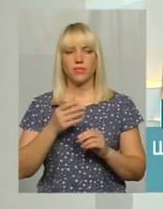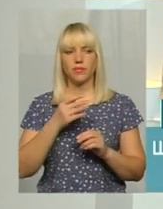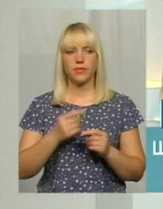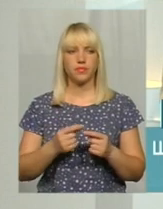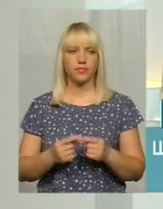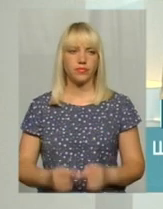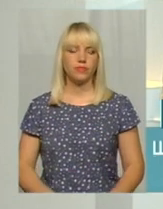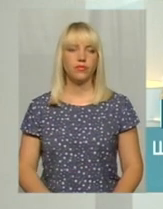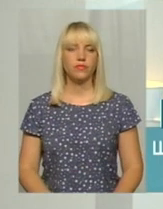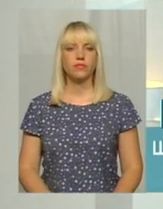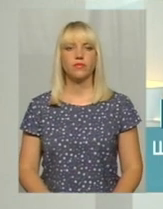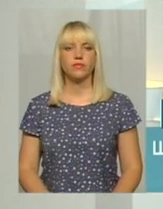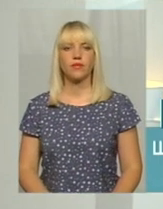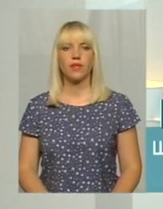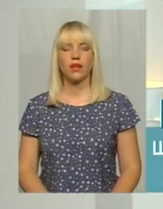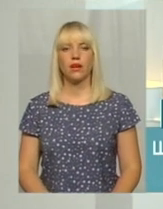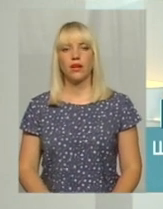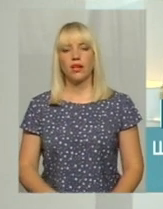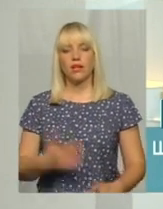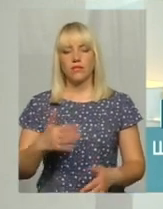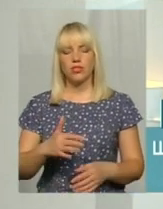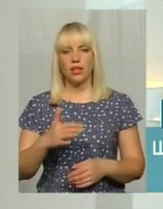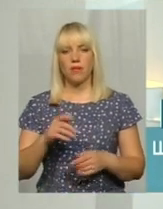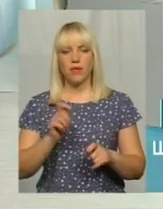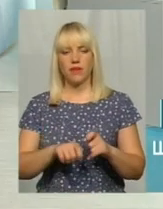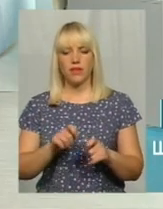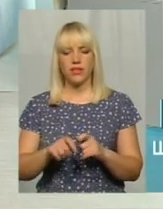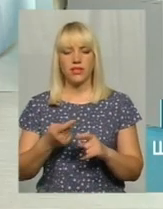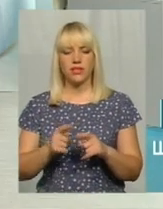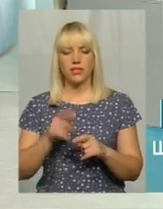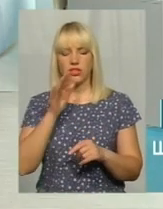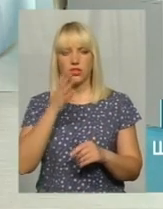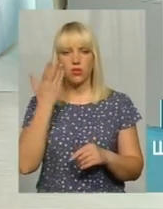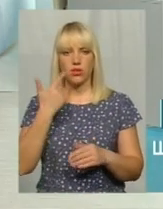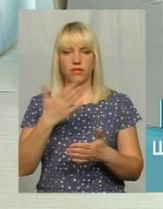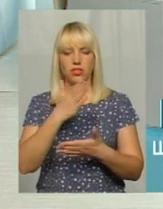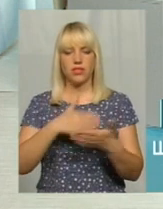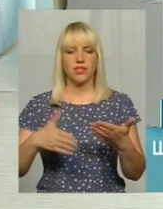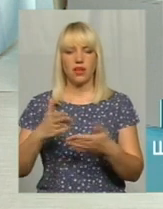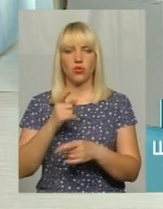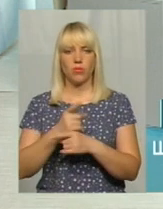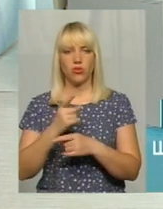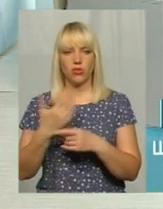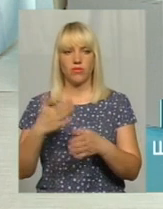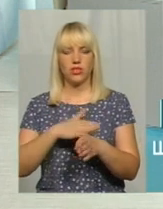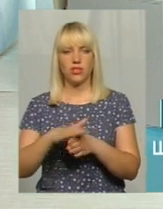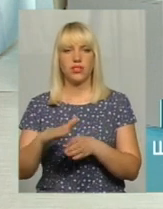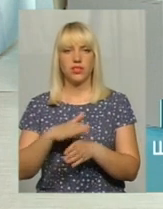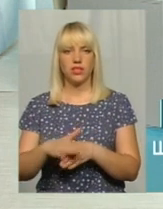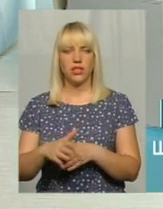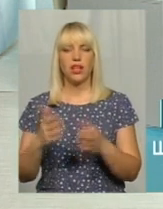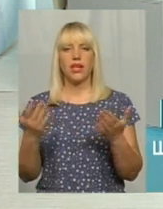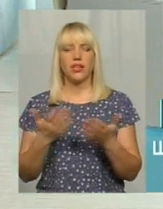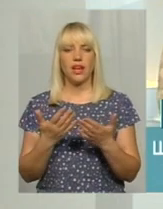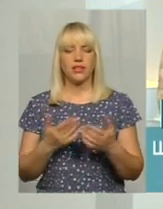продукт. І вже низку перевірок за цей час, відколи знято мораторій, вже все ж таки здійснили. І